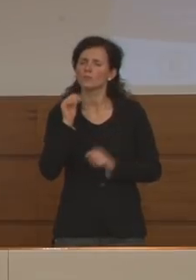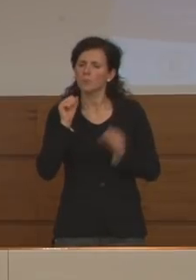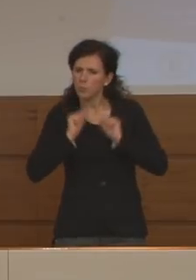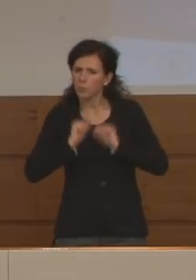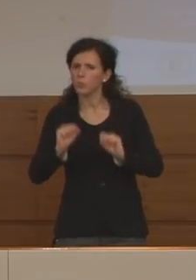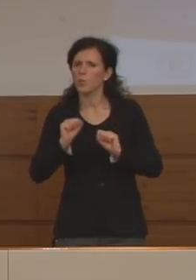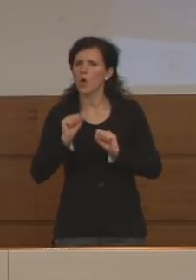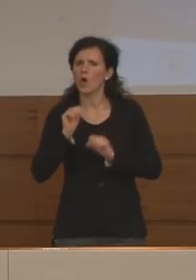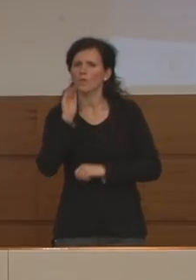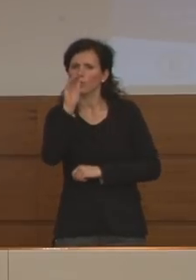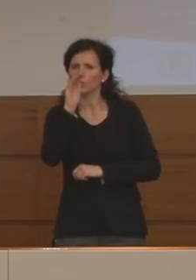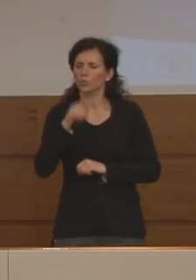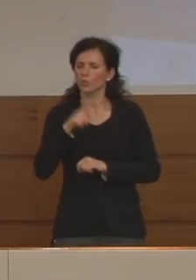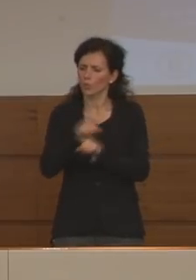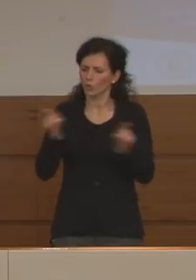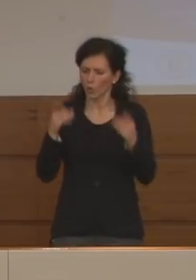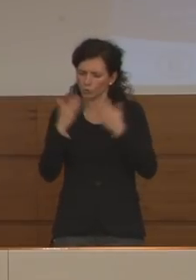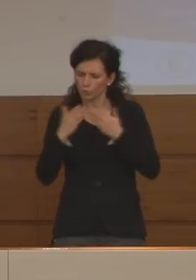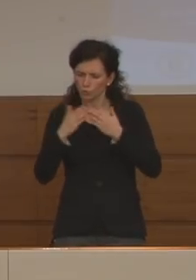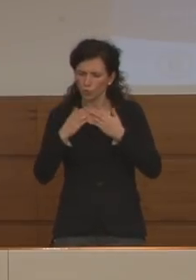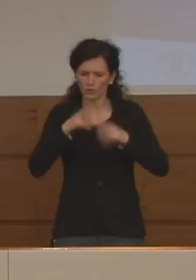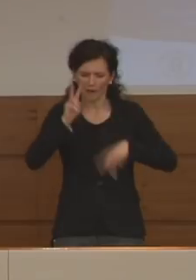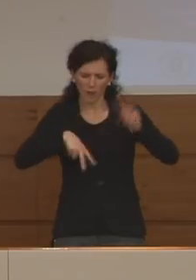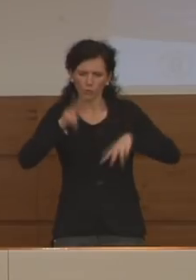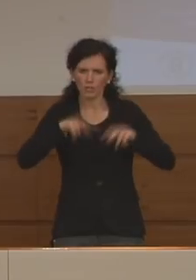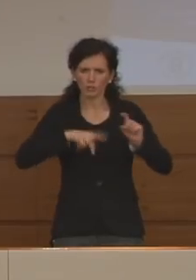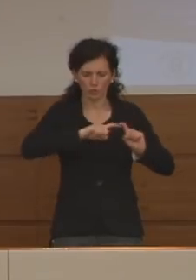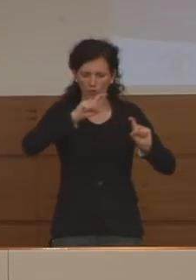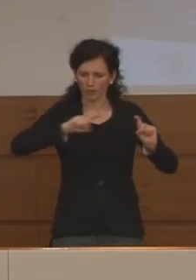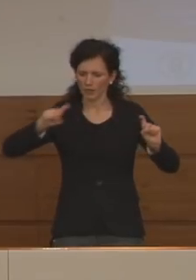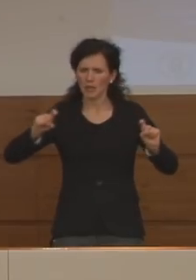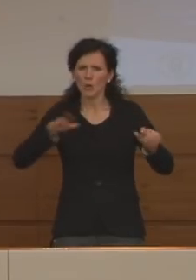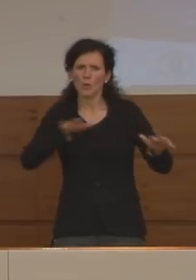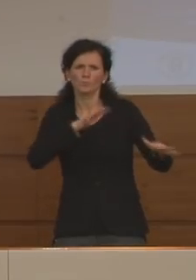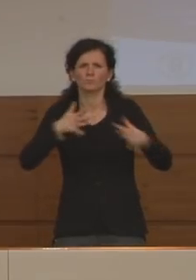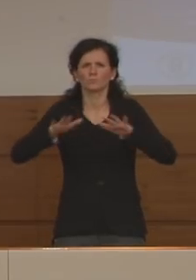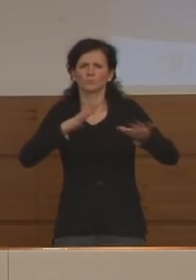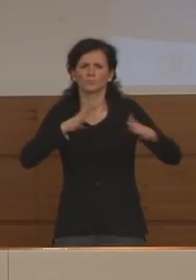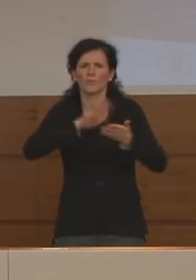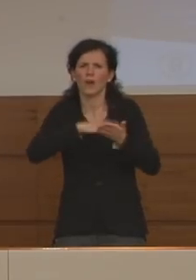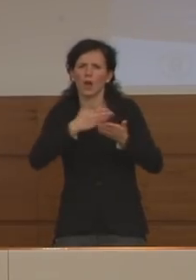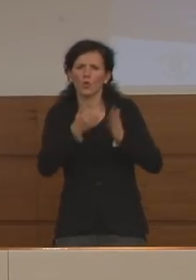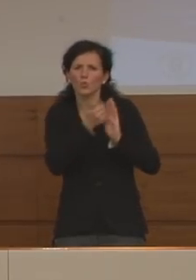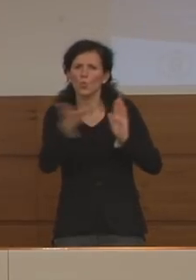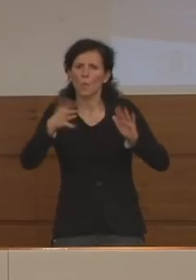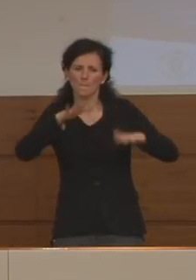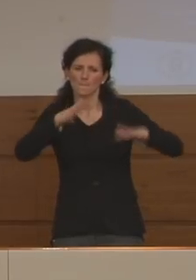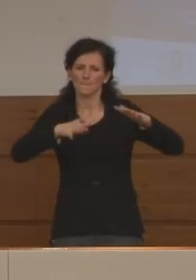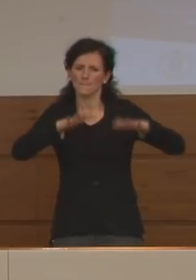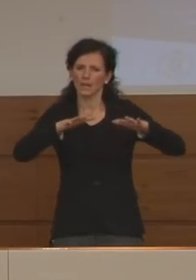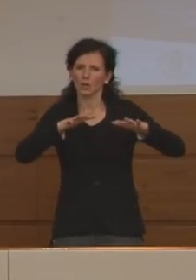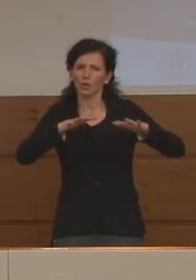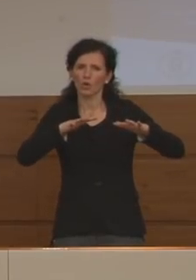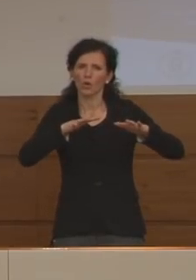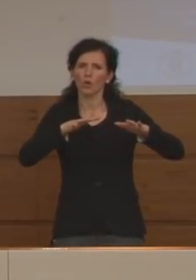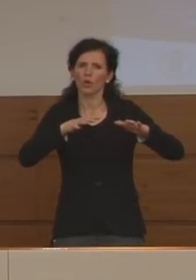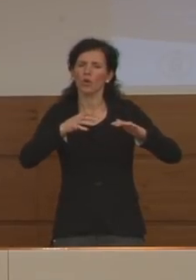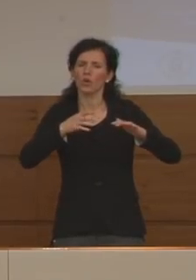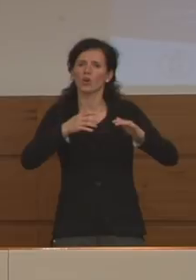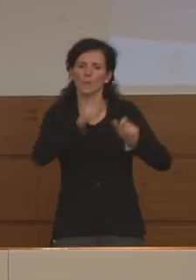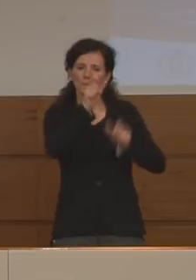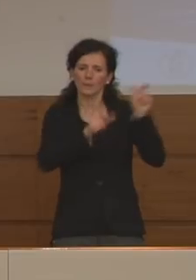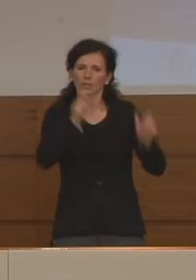ci sta diciamo c'è un sistema che potrebbe permettere questa stima anche per permettere decisioni poi al governo su eventuali riaperture